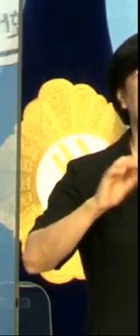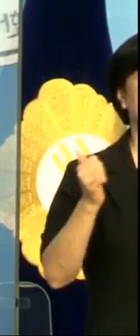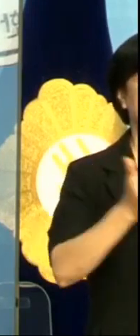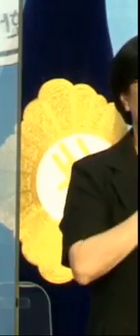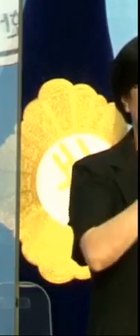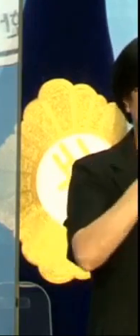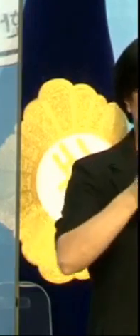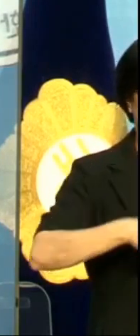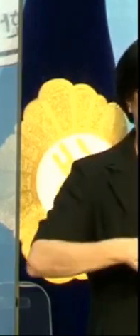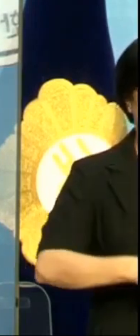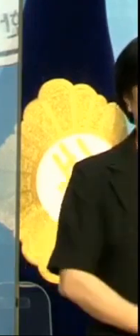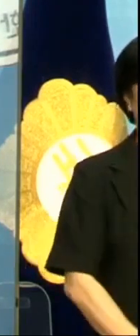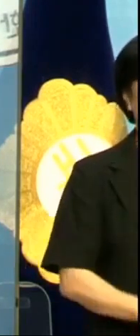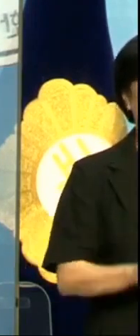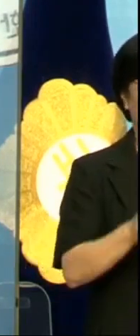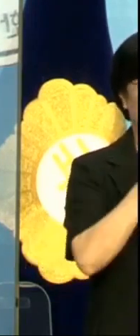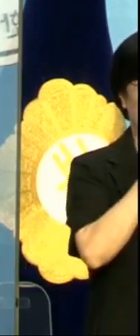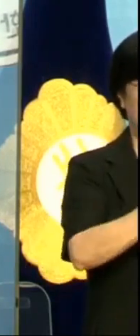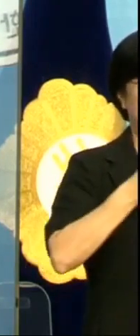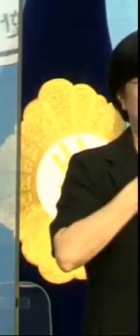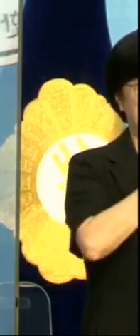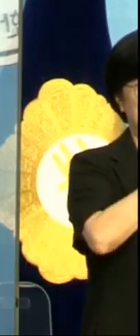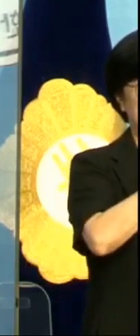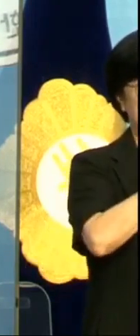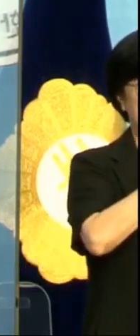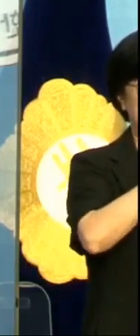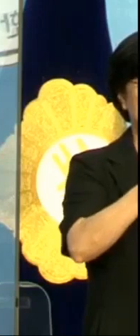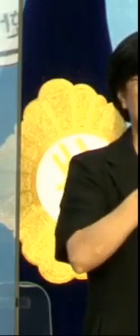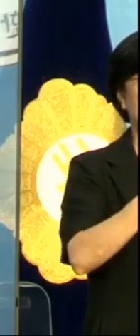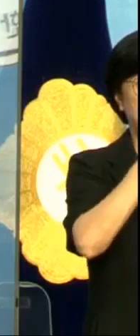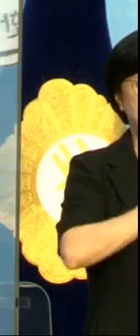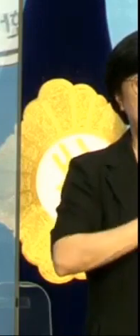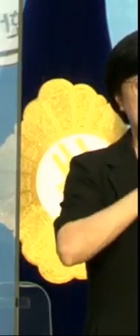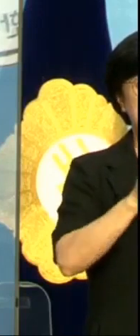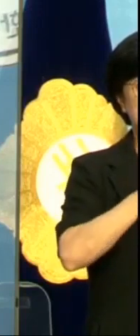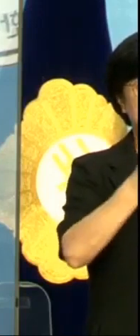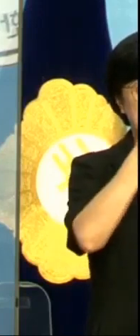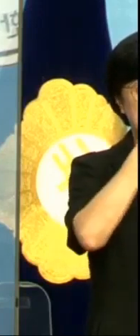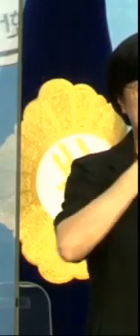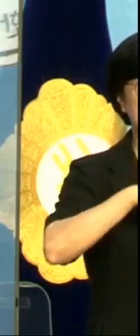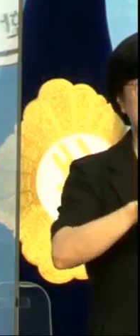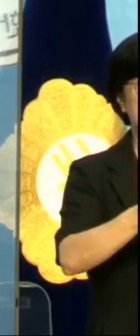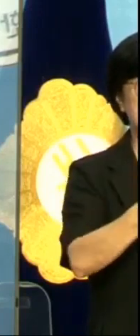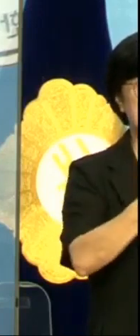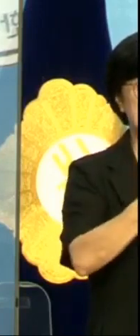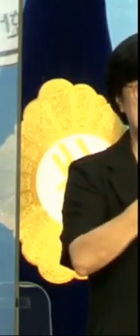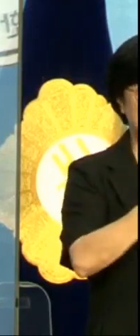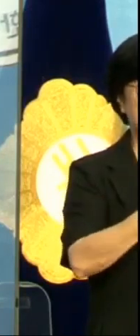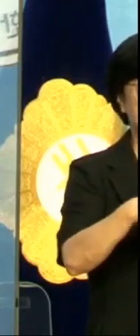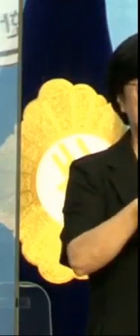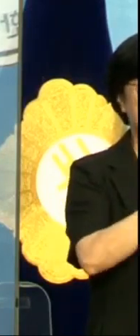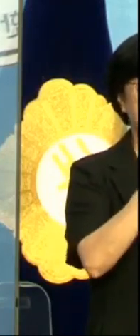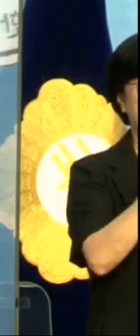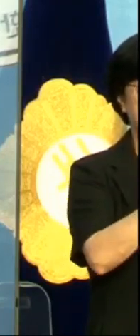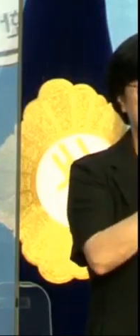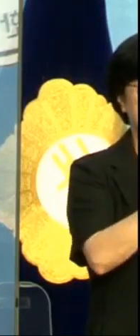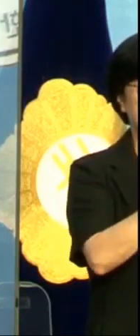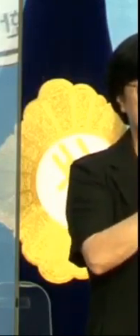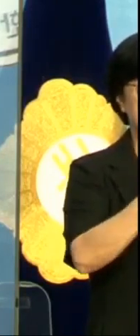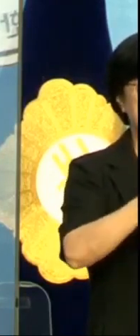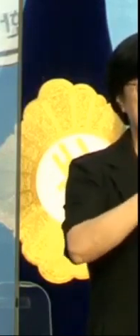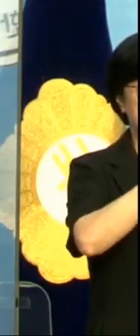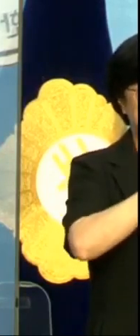합니다 이번에 제가 제 표 발휘하는 공직자 의 충돌 방지 및 윤리에 관한 법률은 이애 충돌방지 조항을